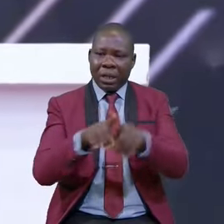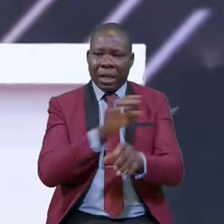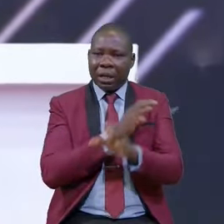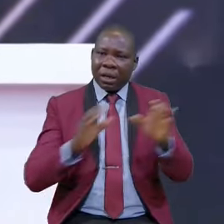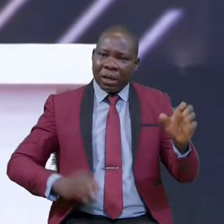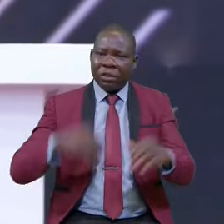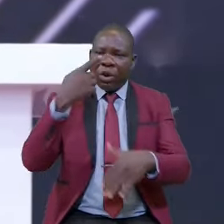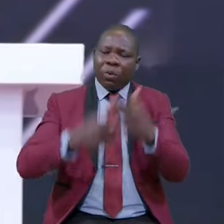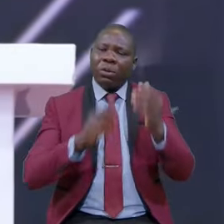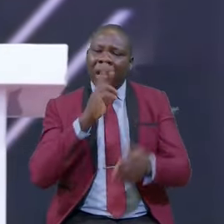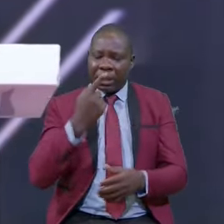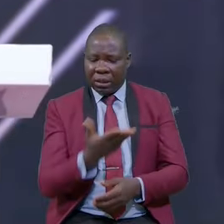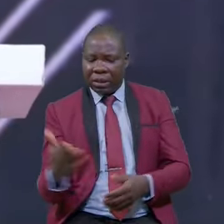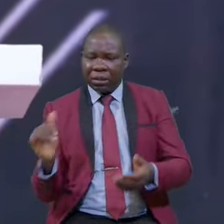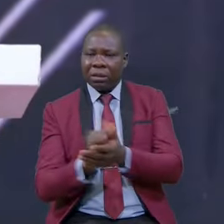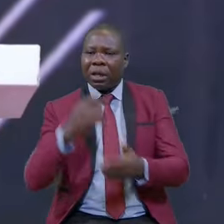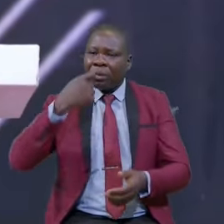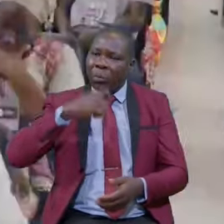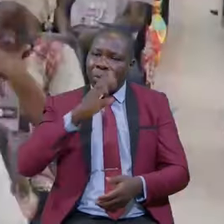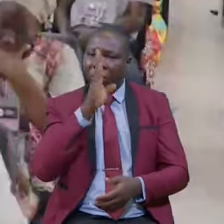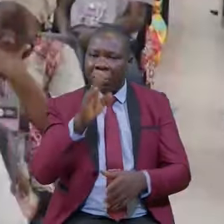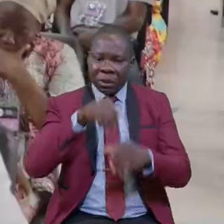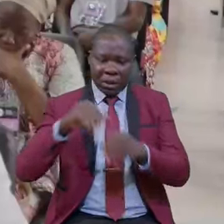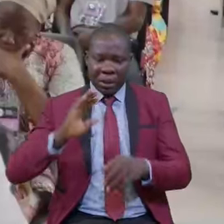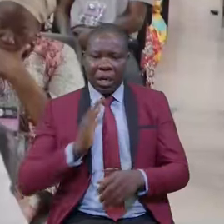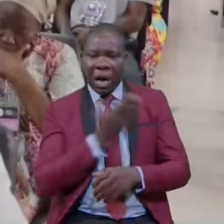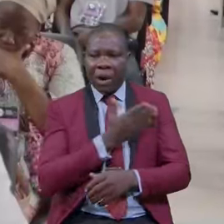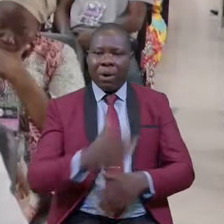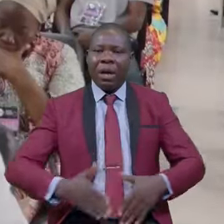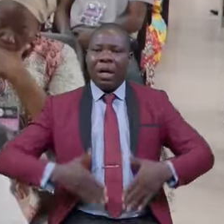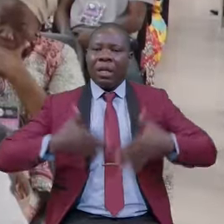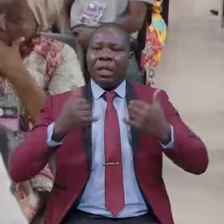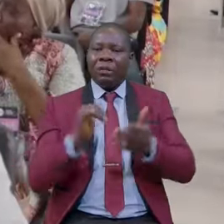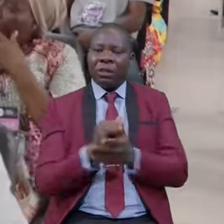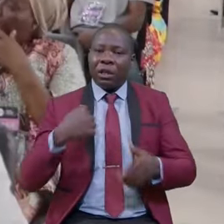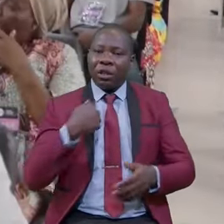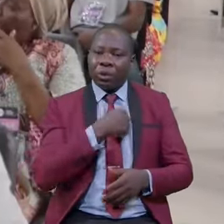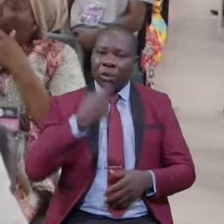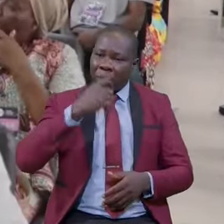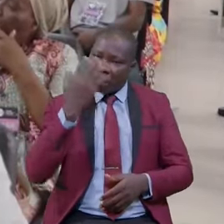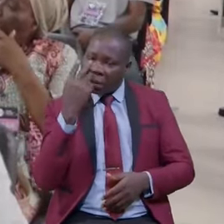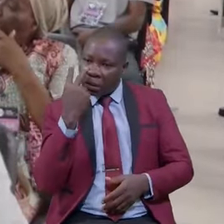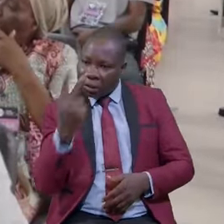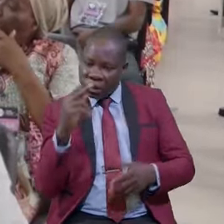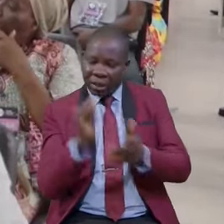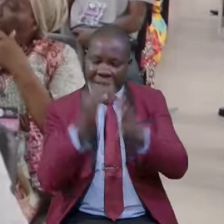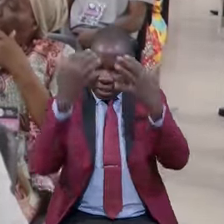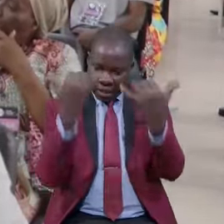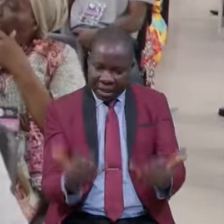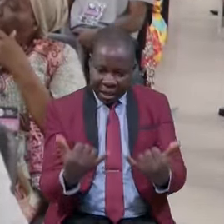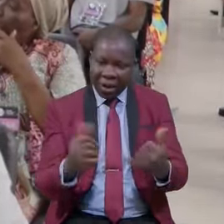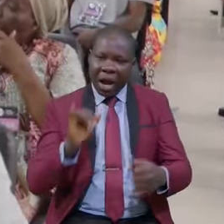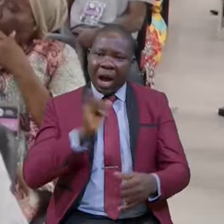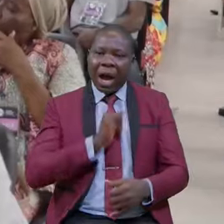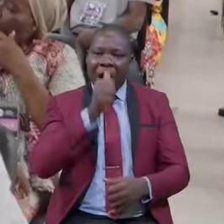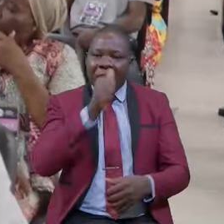sont les choses que nous devons avoir dans nos vies que nous allons voir et savoir que je suis à